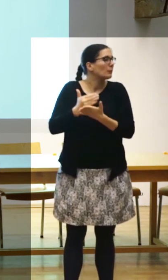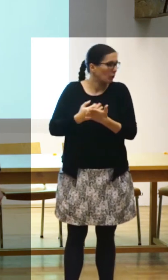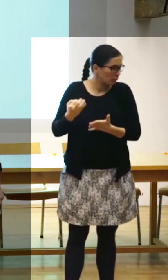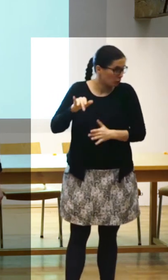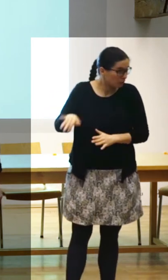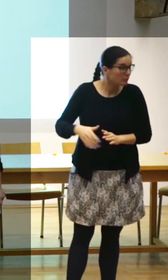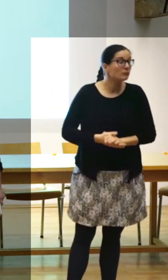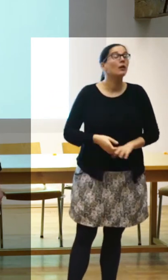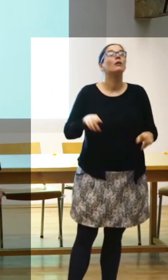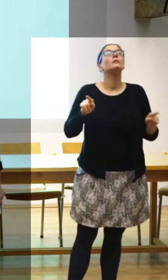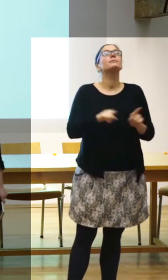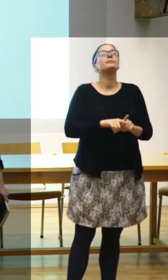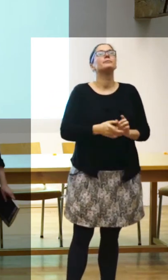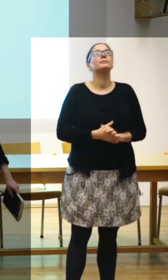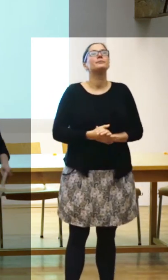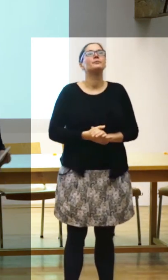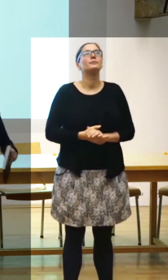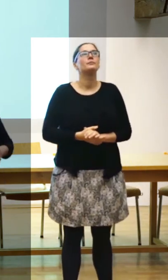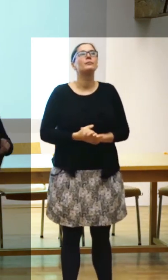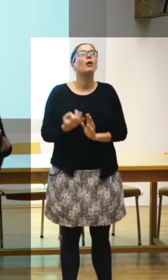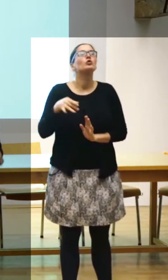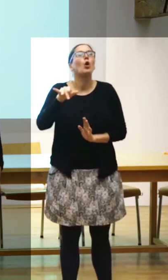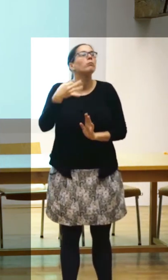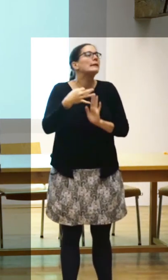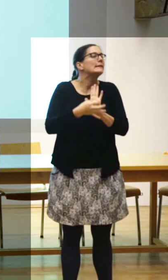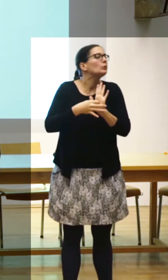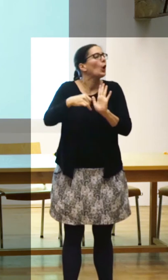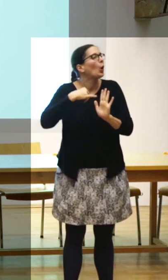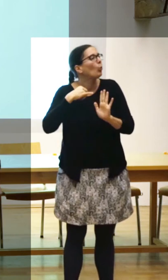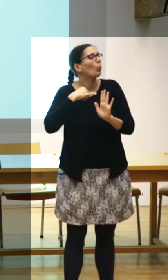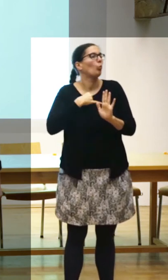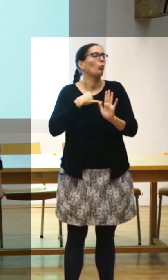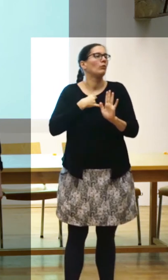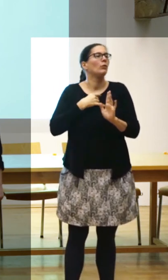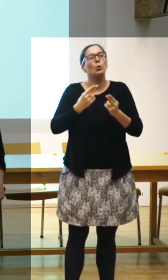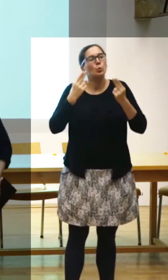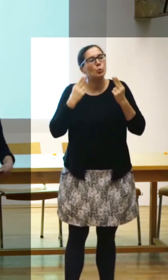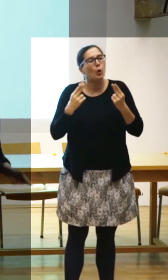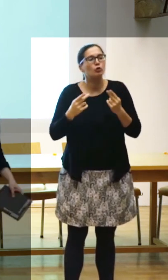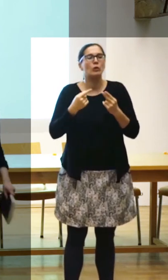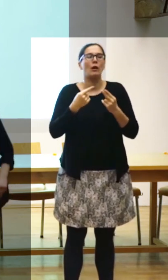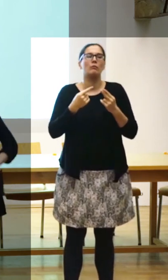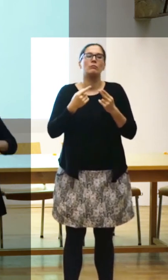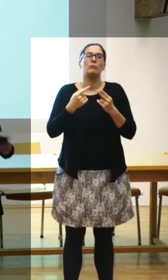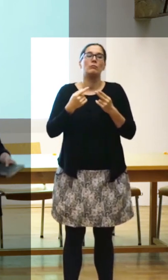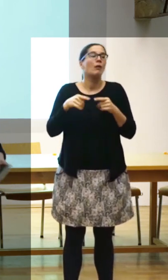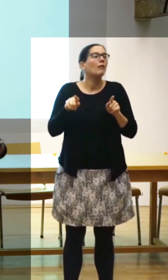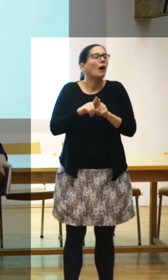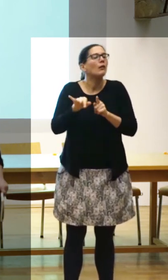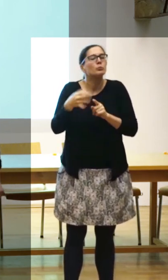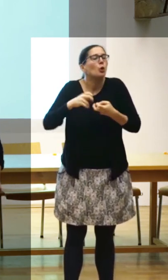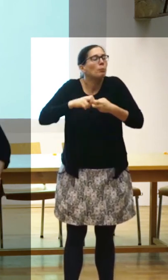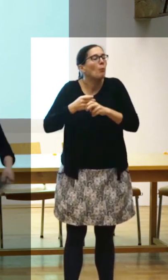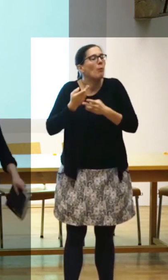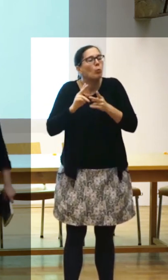aby zmínili též ty situace nebo ty momenty, které jim připadají, že by jako bylo možné zlepšit, že by že tam